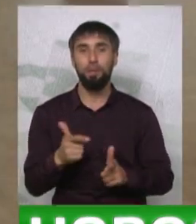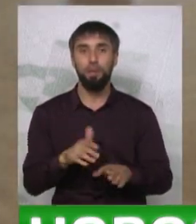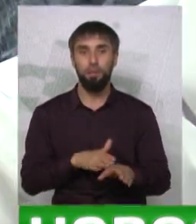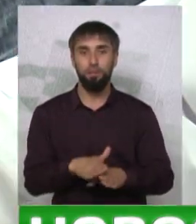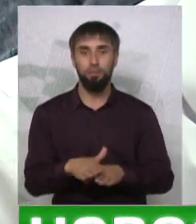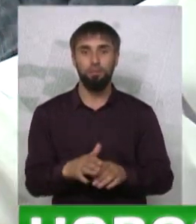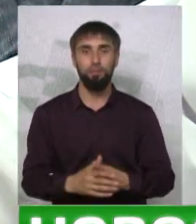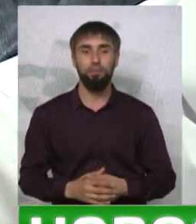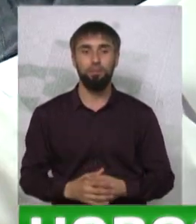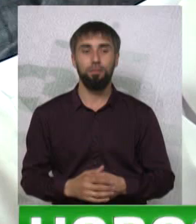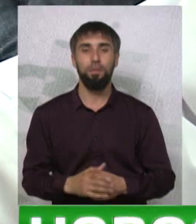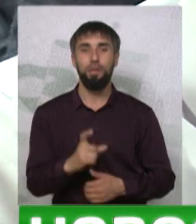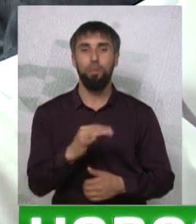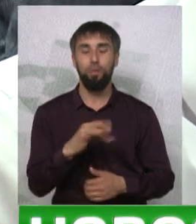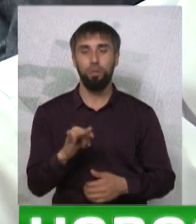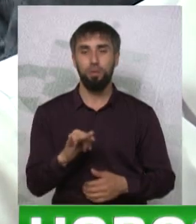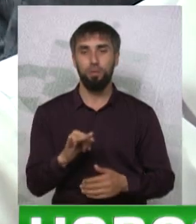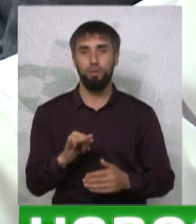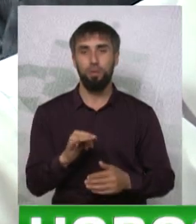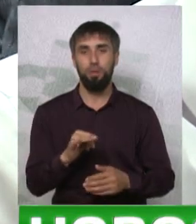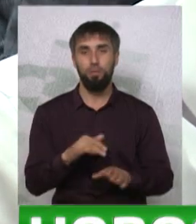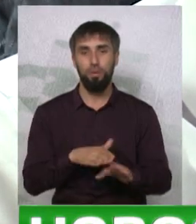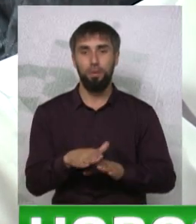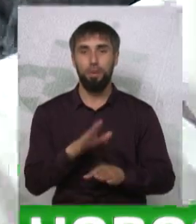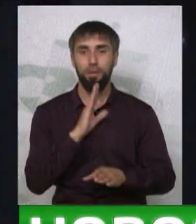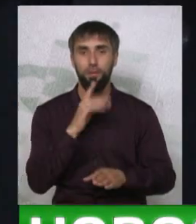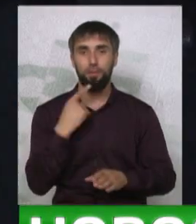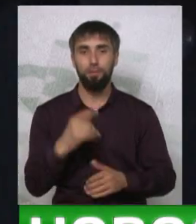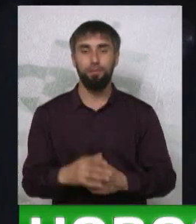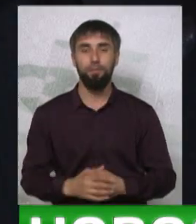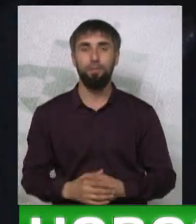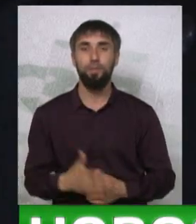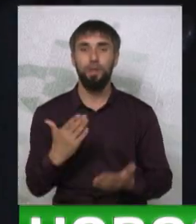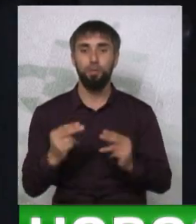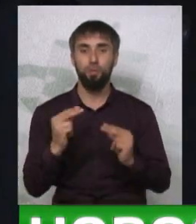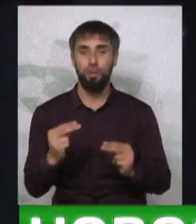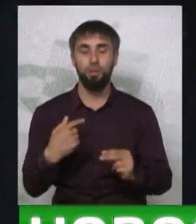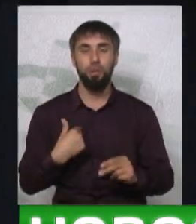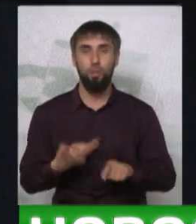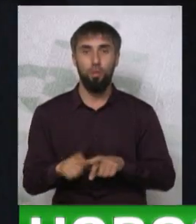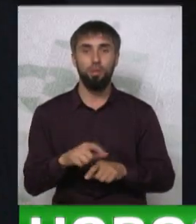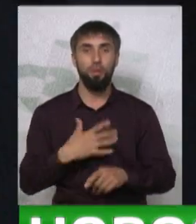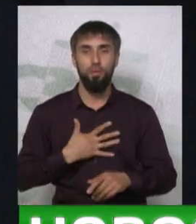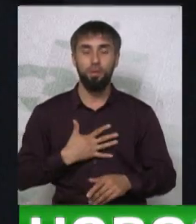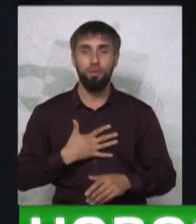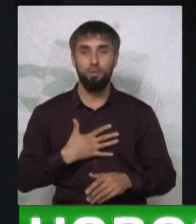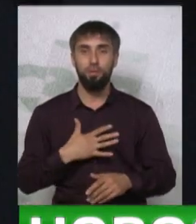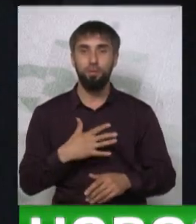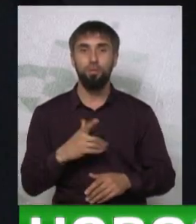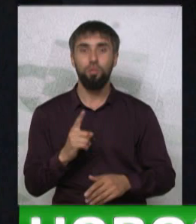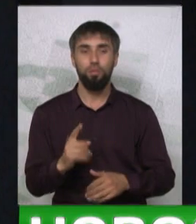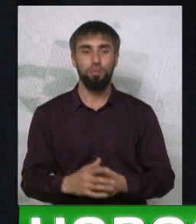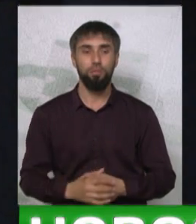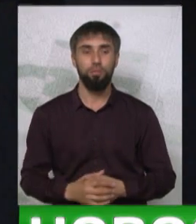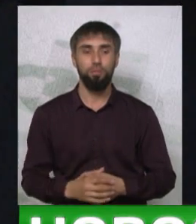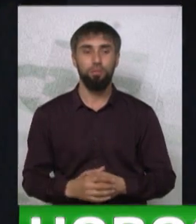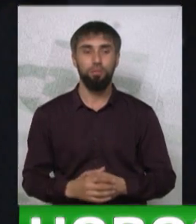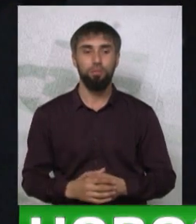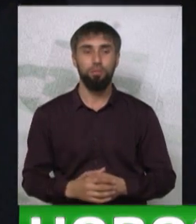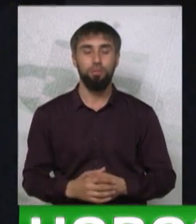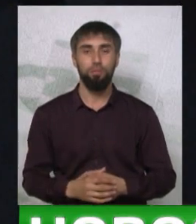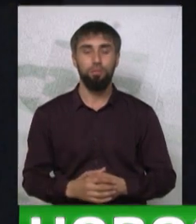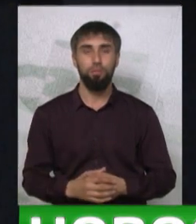исполнить гимн. Эмоции переполняют, делится девочка. Если честно, я очень волнуюсь, переживаю, что